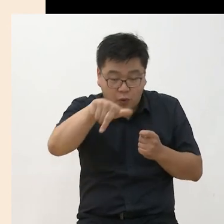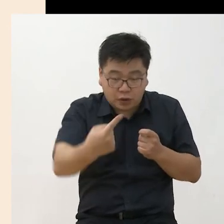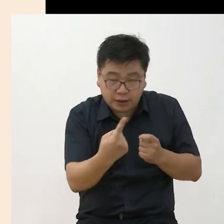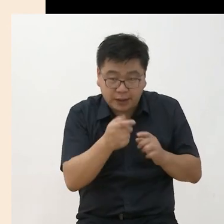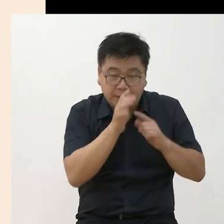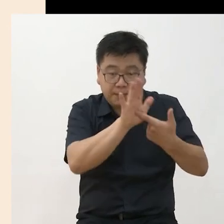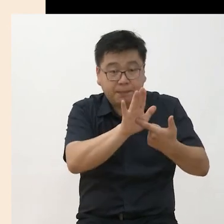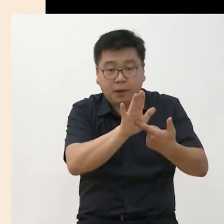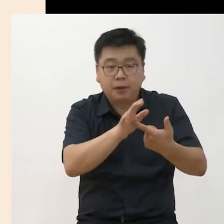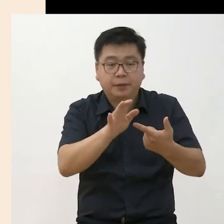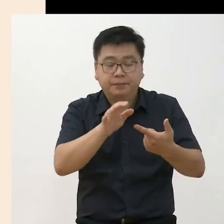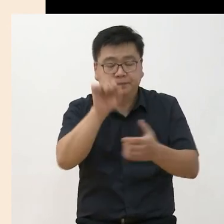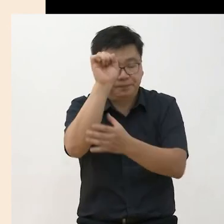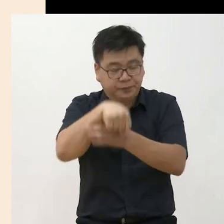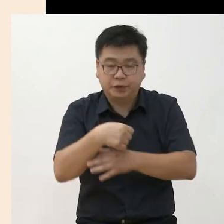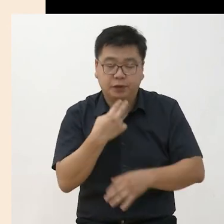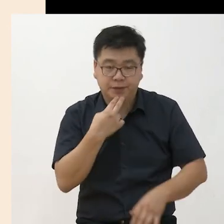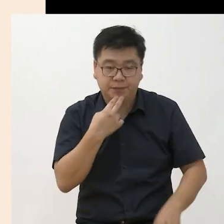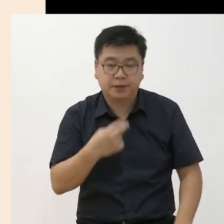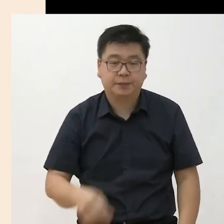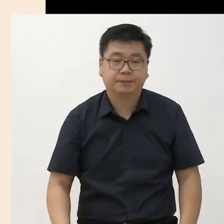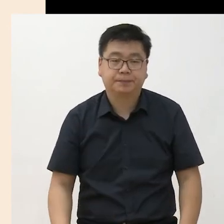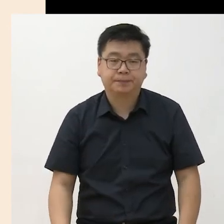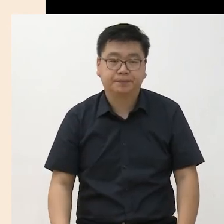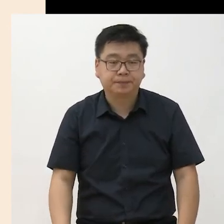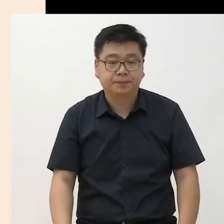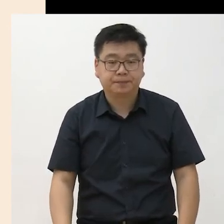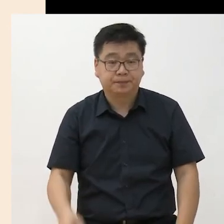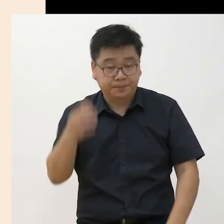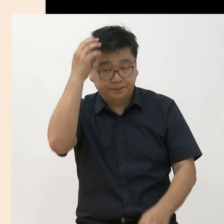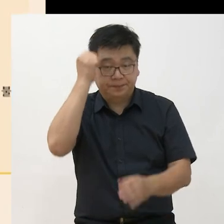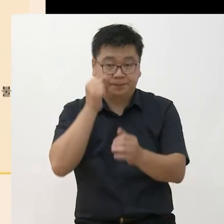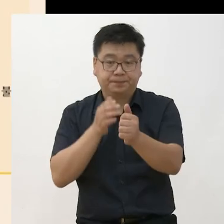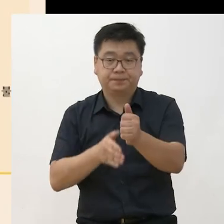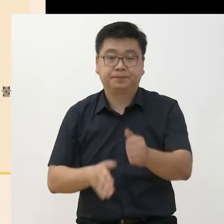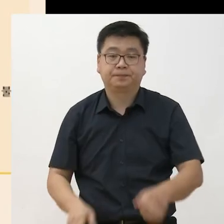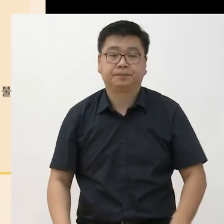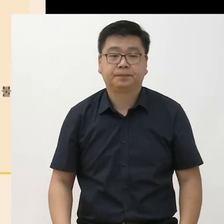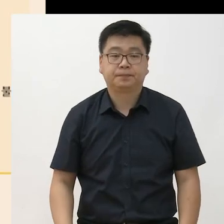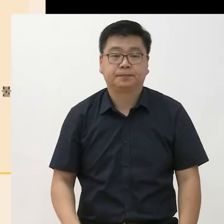게재한 경우는 저희가 인정하지 않습니다. 예, 참고해 주시면 되겠습니다.